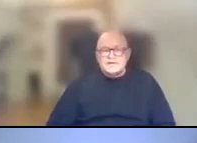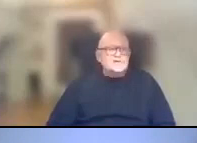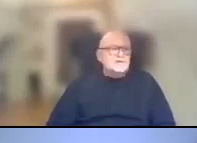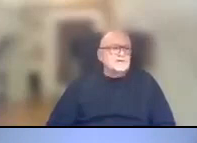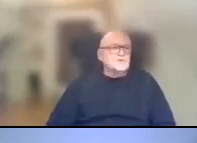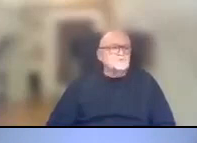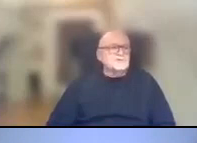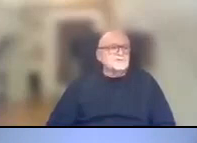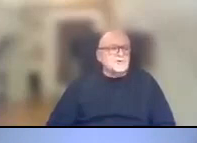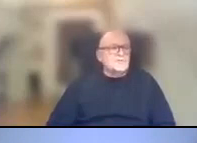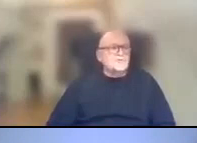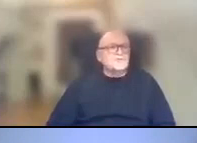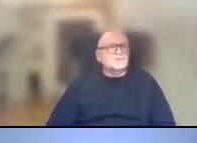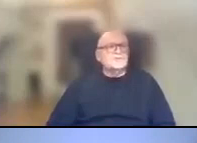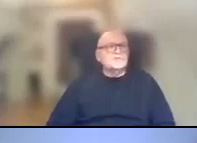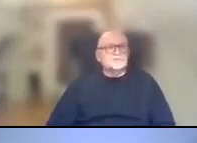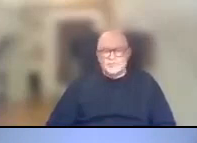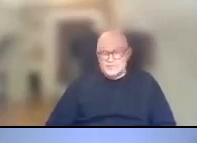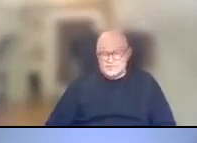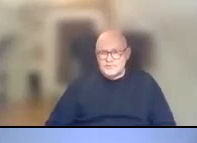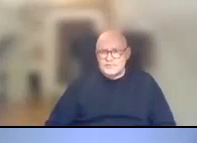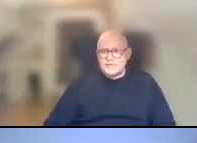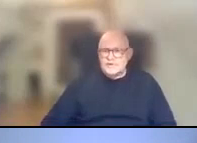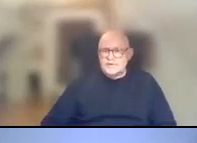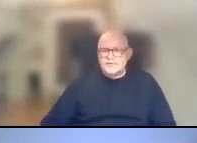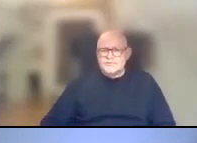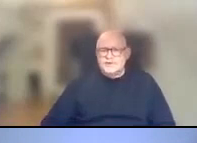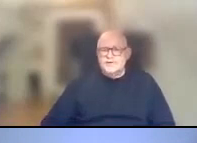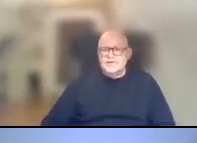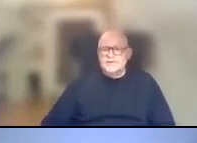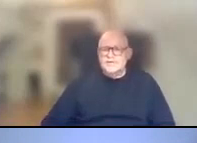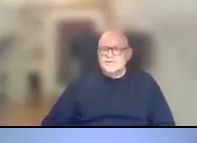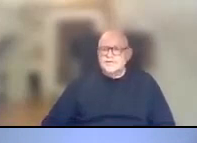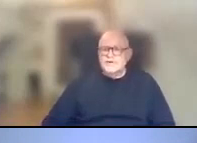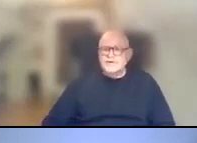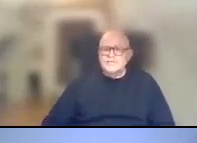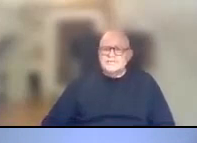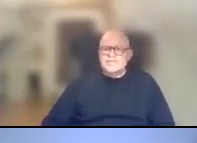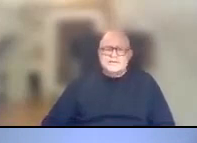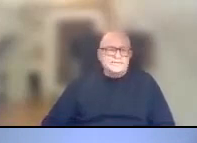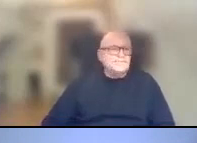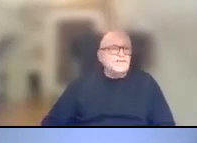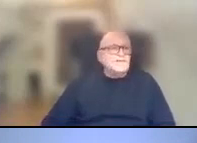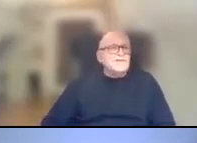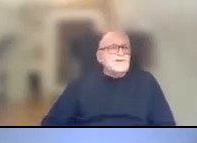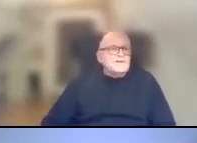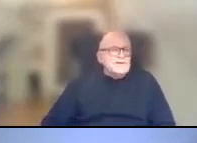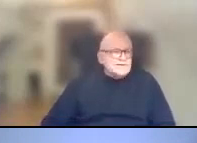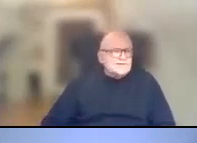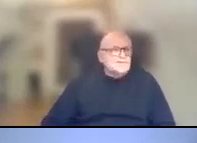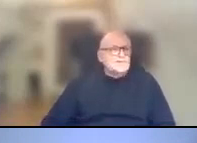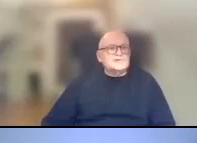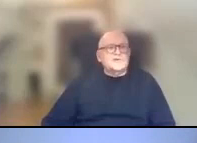des städtischen Klinikums in Dortmund, des größten Klinikums hier in Nordrhein-Westfalen.